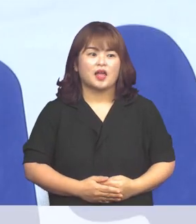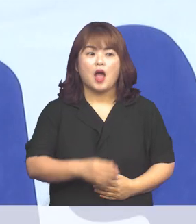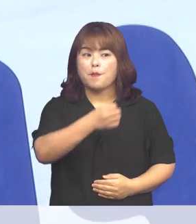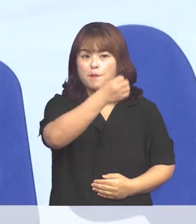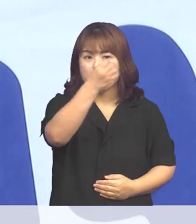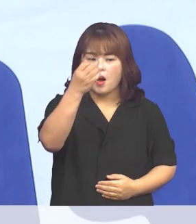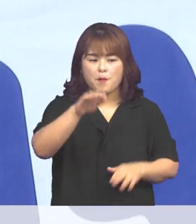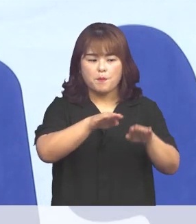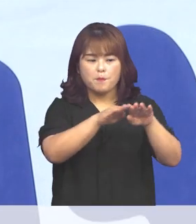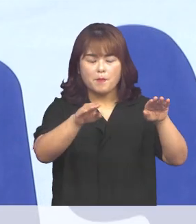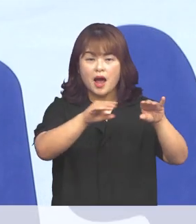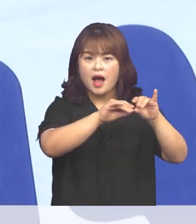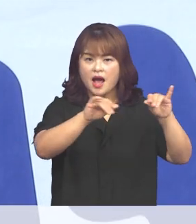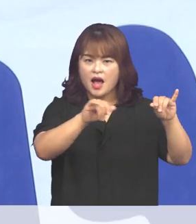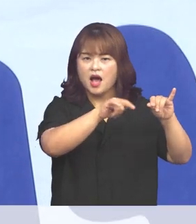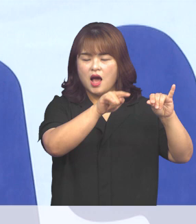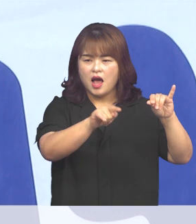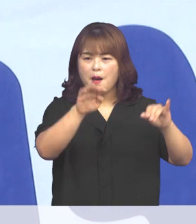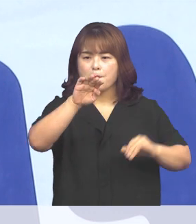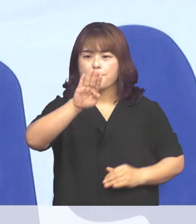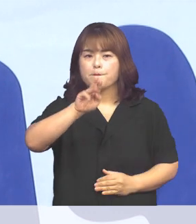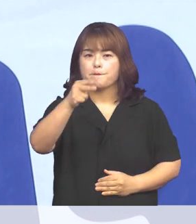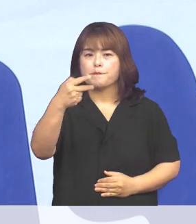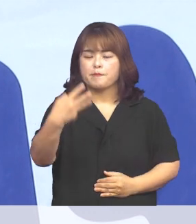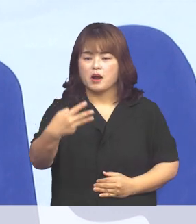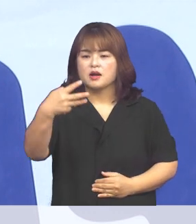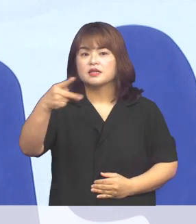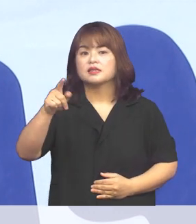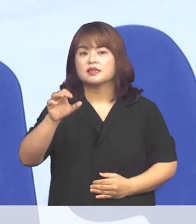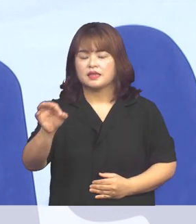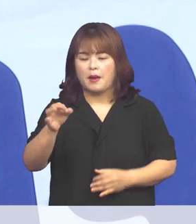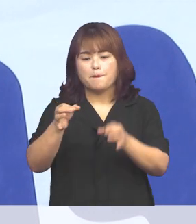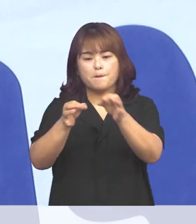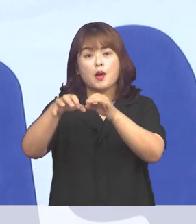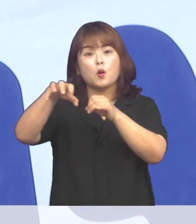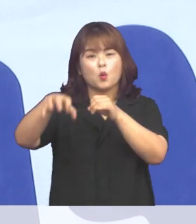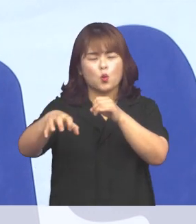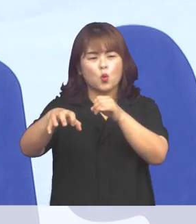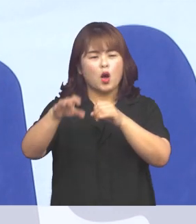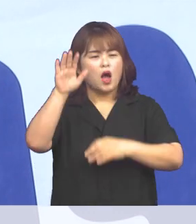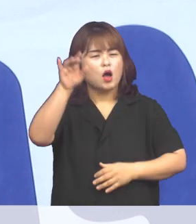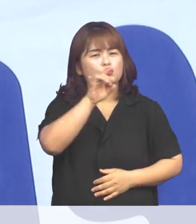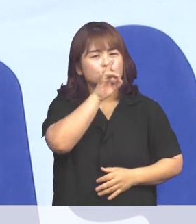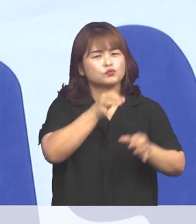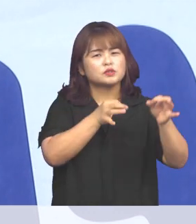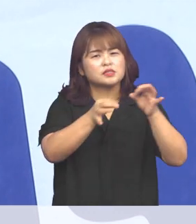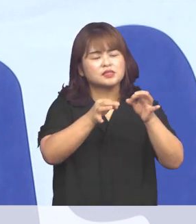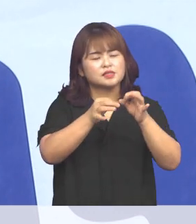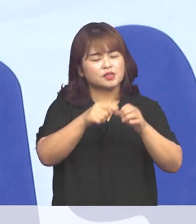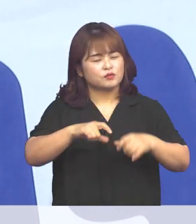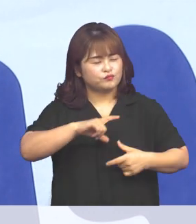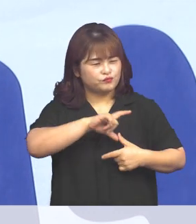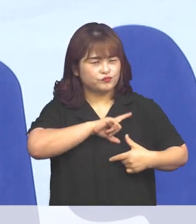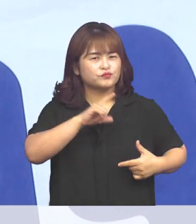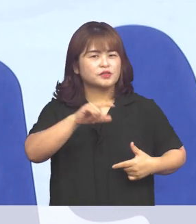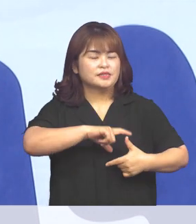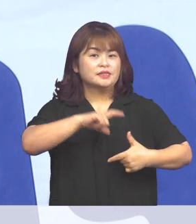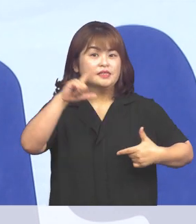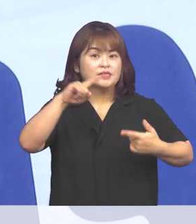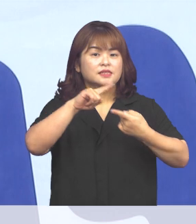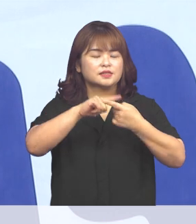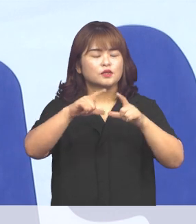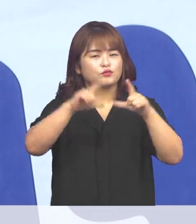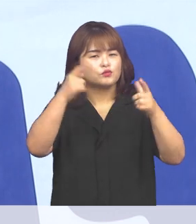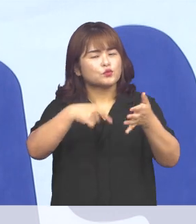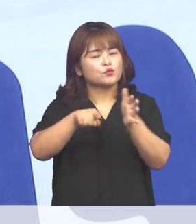별빛마당 야시장 또 별당마켓이 용인중앙시장의 자랑거리로 자리 잡을